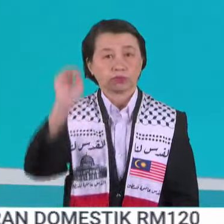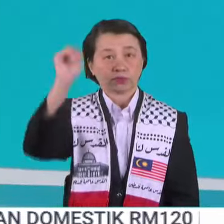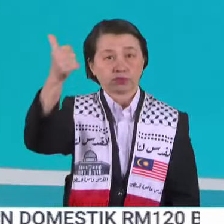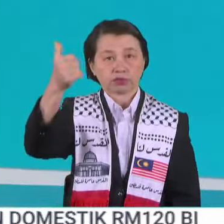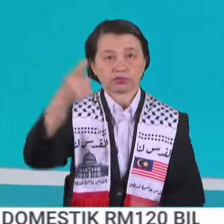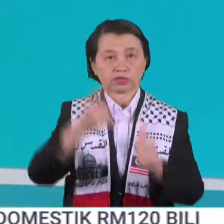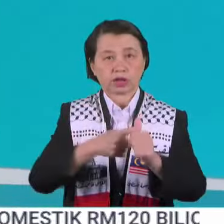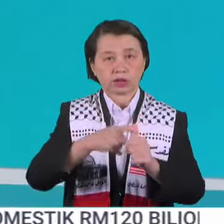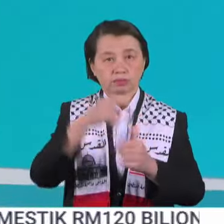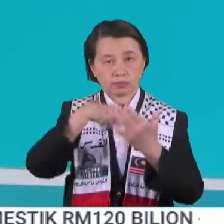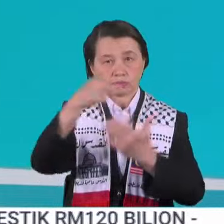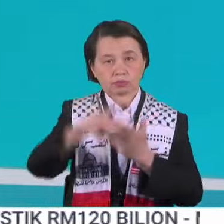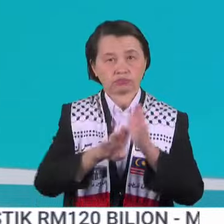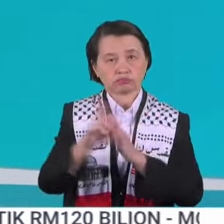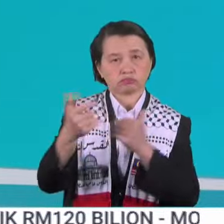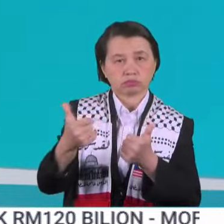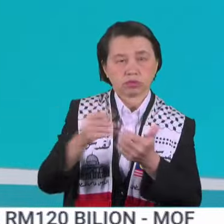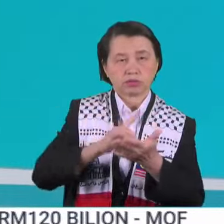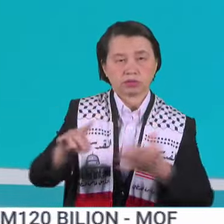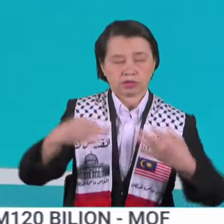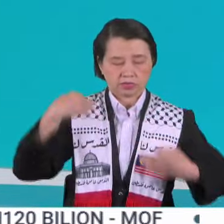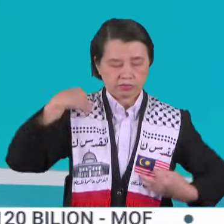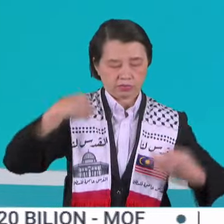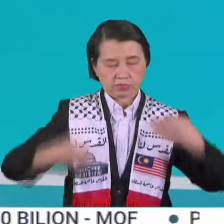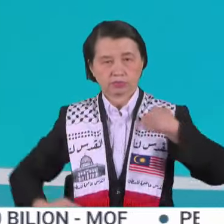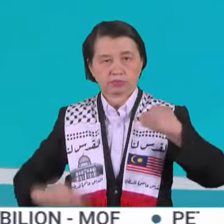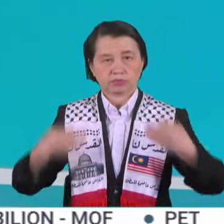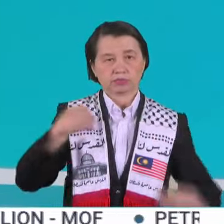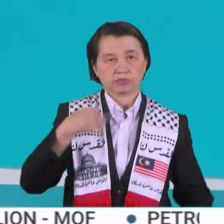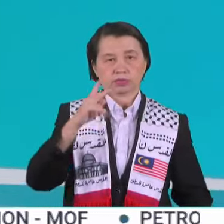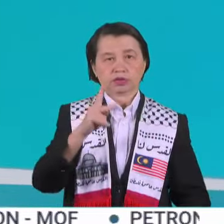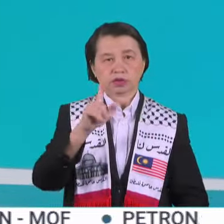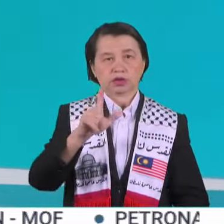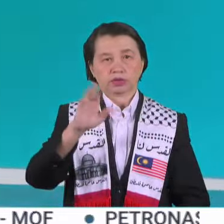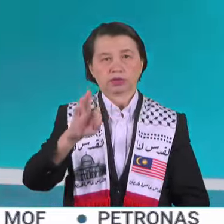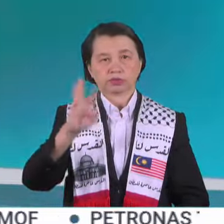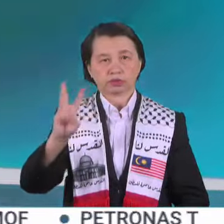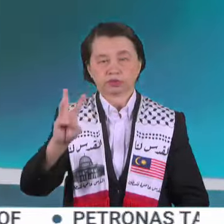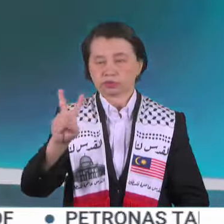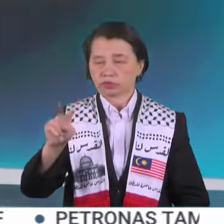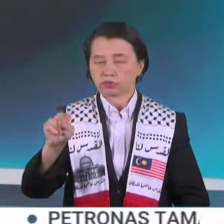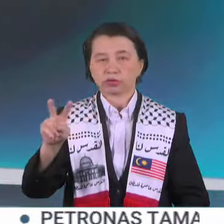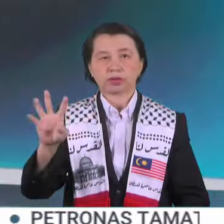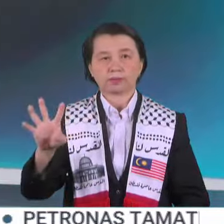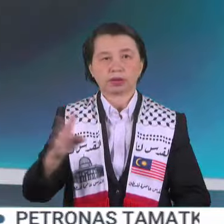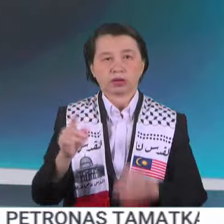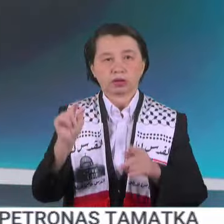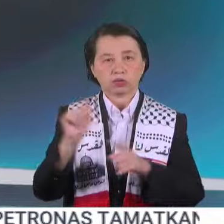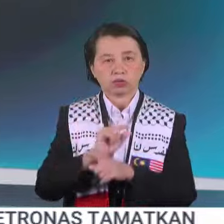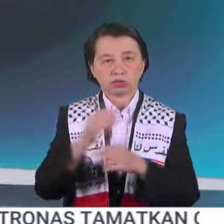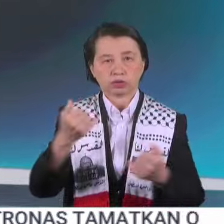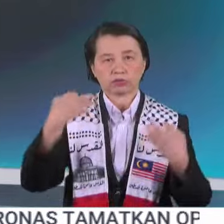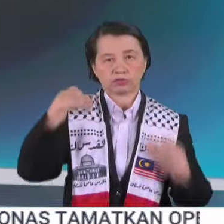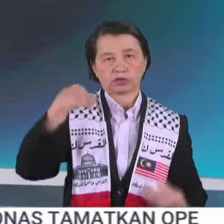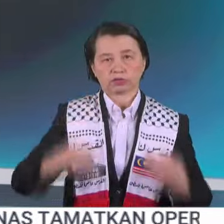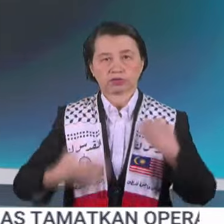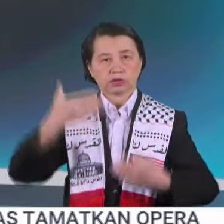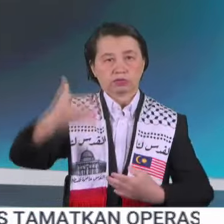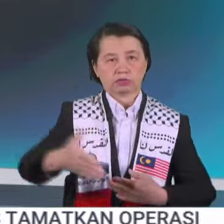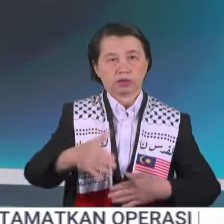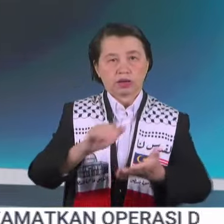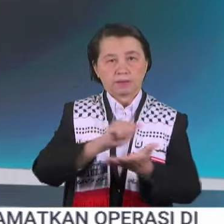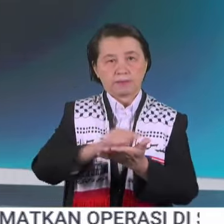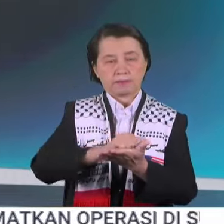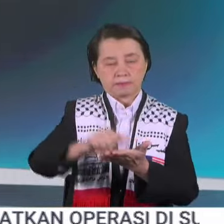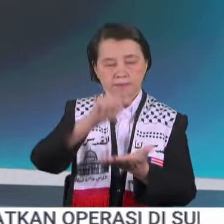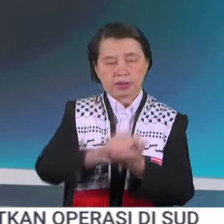Buat julung kalinya, acara berprestij Minggu Fashion Kuala Lumpur KLFW 2024 memperkenalkan slot Fashion Forward Batik